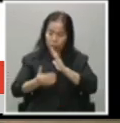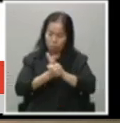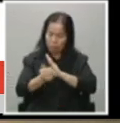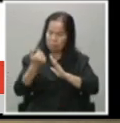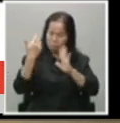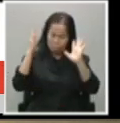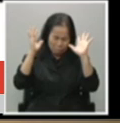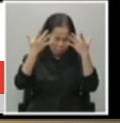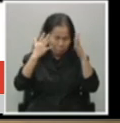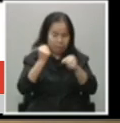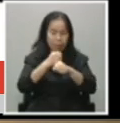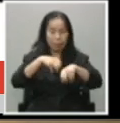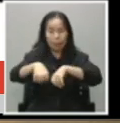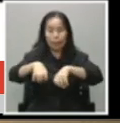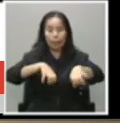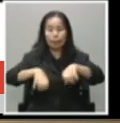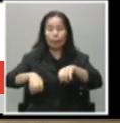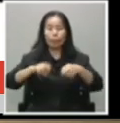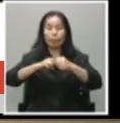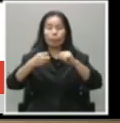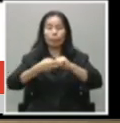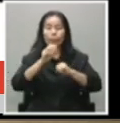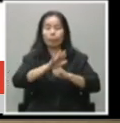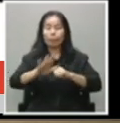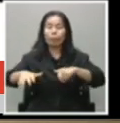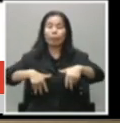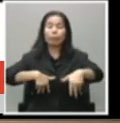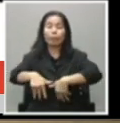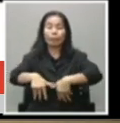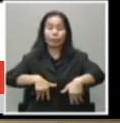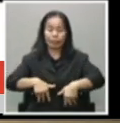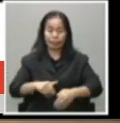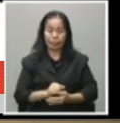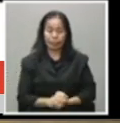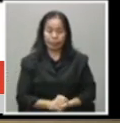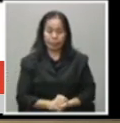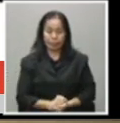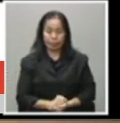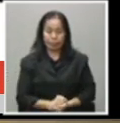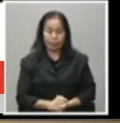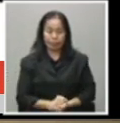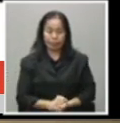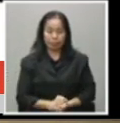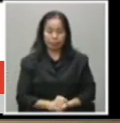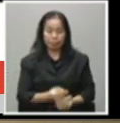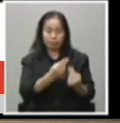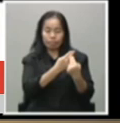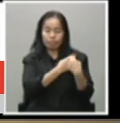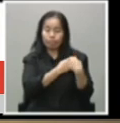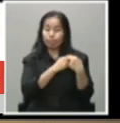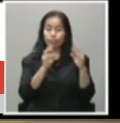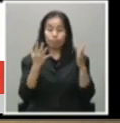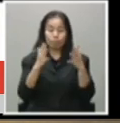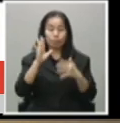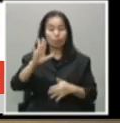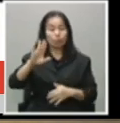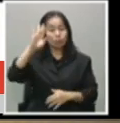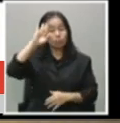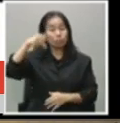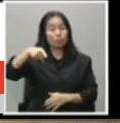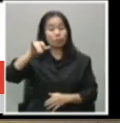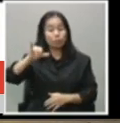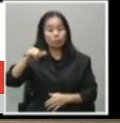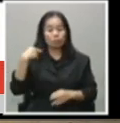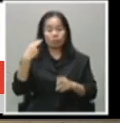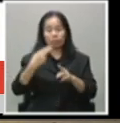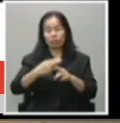เลยในการแก้ไขปัญหาให้กับพี่น้องประชาชนคนไทยค่ะการไม่รับผิดชอบในหน้าที่ของประยุทธ์นะคะสร้างความเสียห